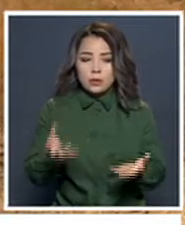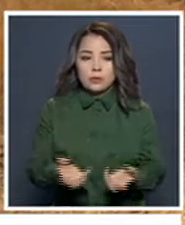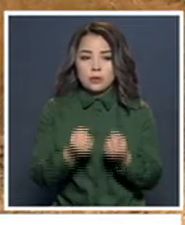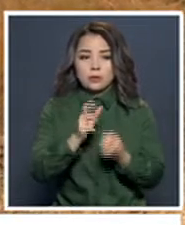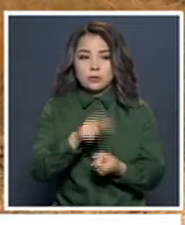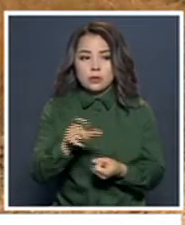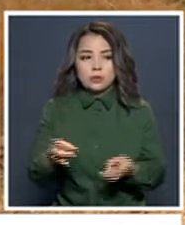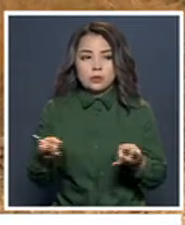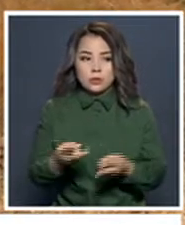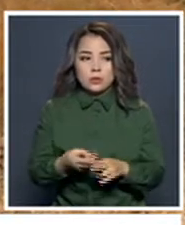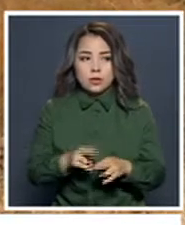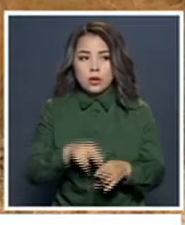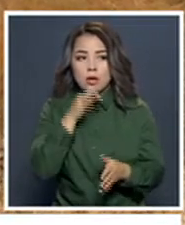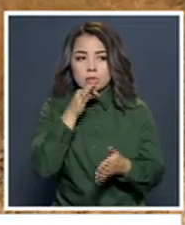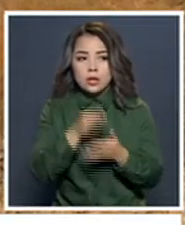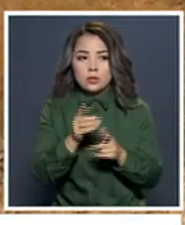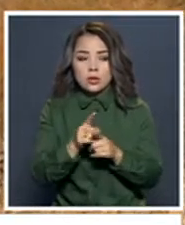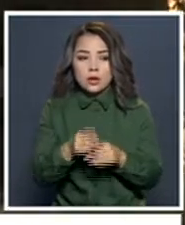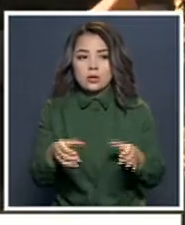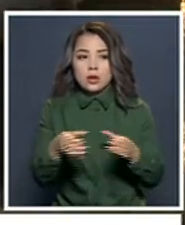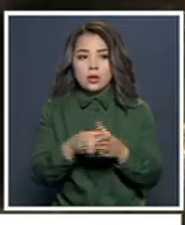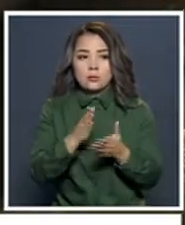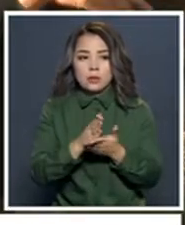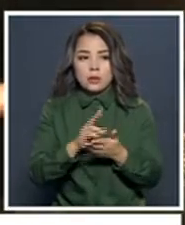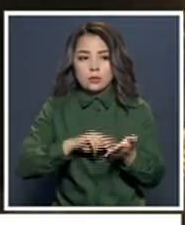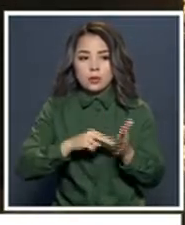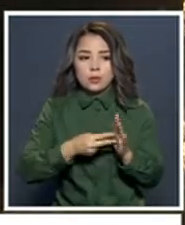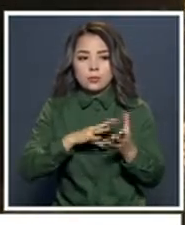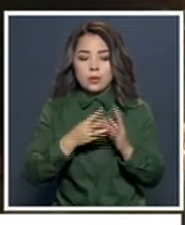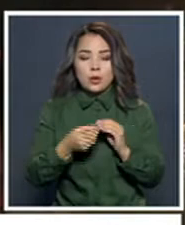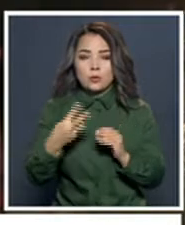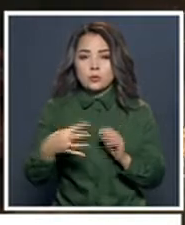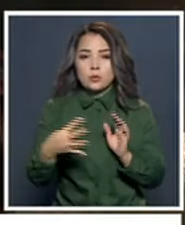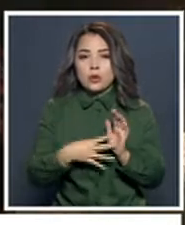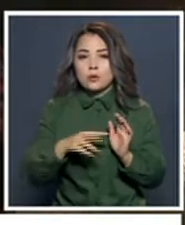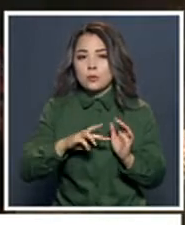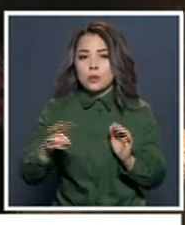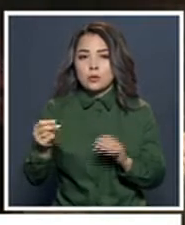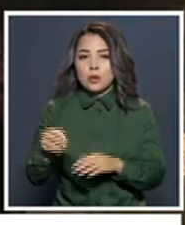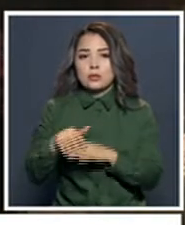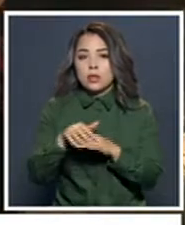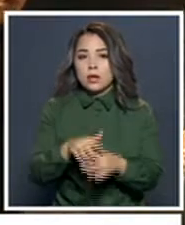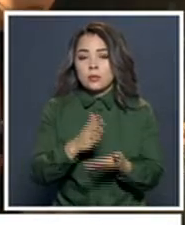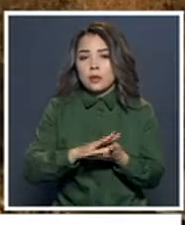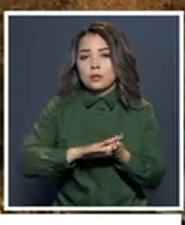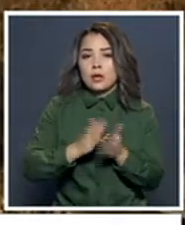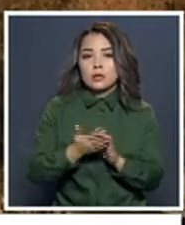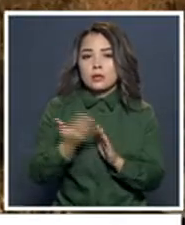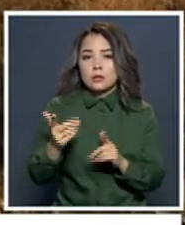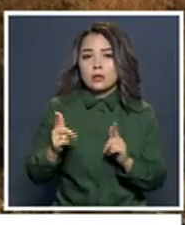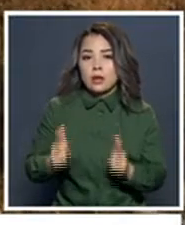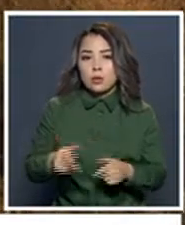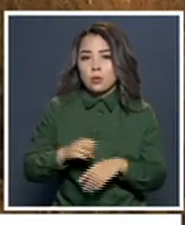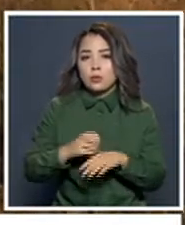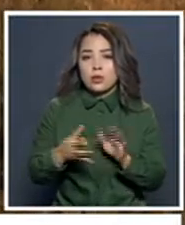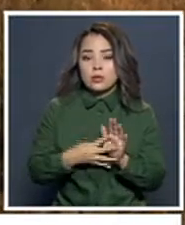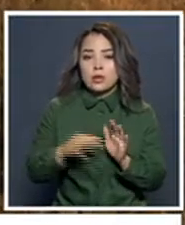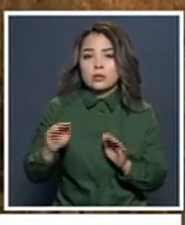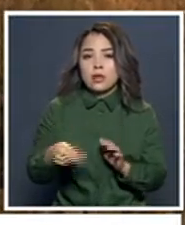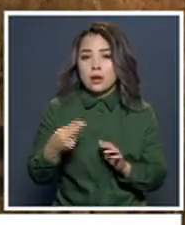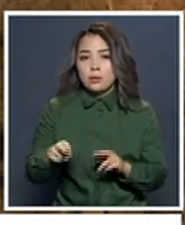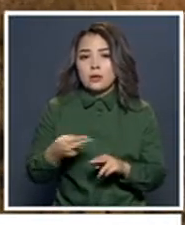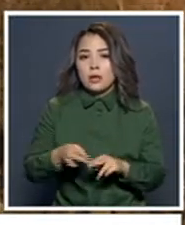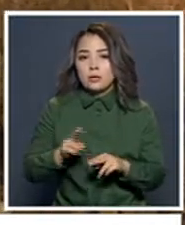өкілдерінің айтуынша, жауапты компанияға жобалау ізденіш жұмыстары үшін 39 миллион теңге бөлінген. Олар келісім шартқа сәйкес 19 желтоқсанға